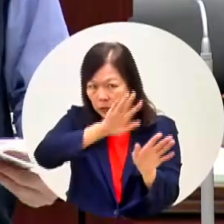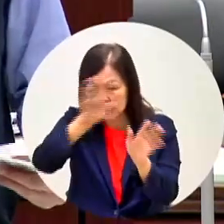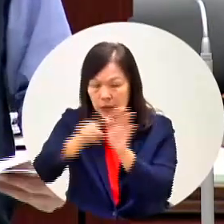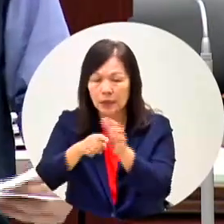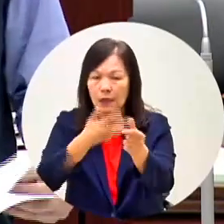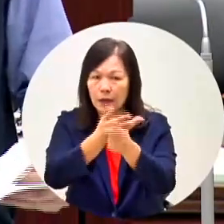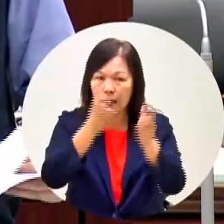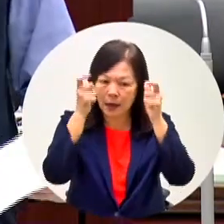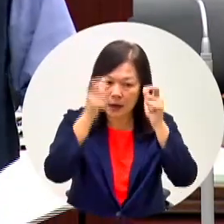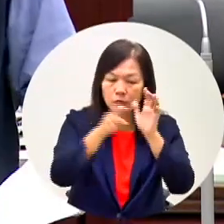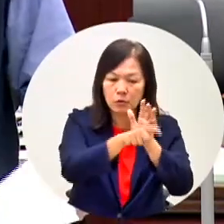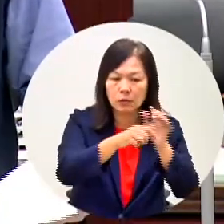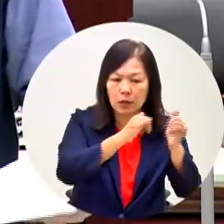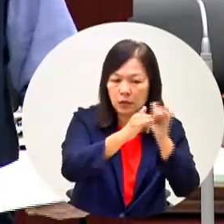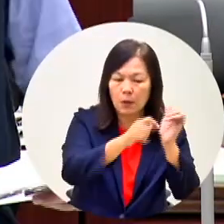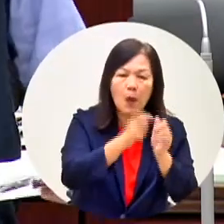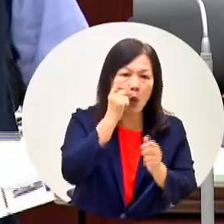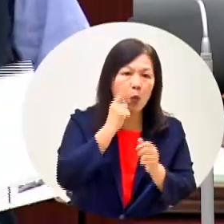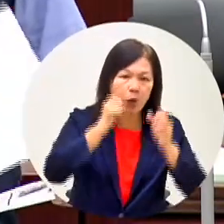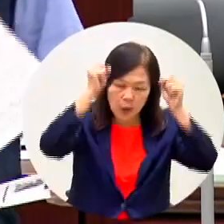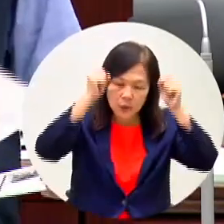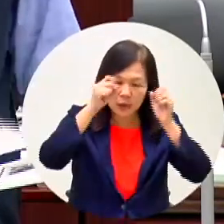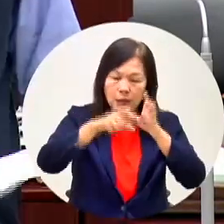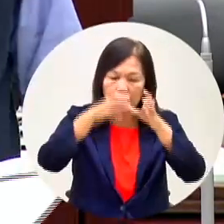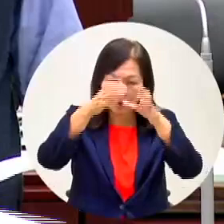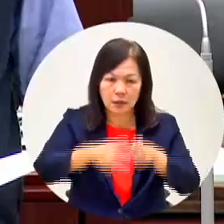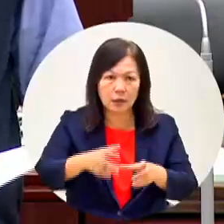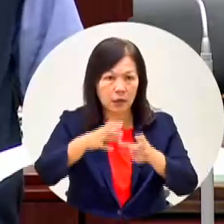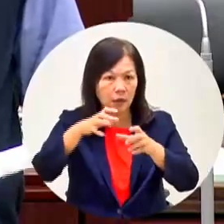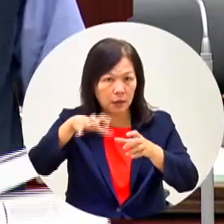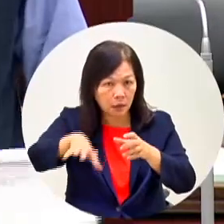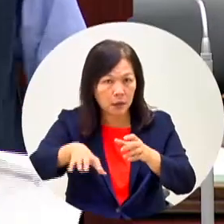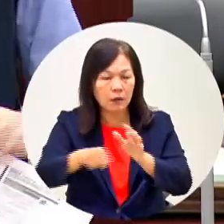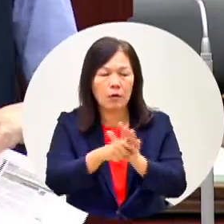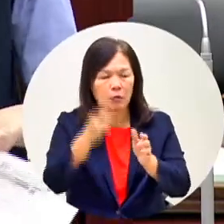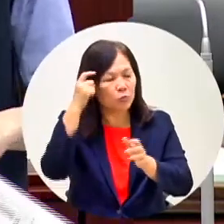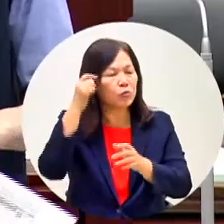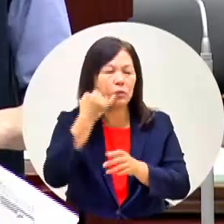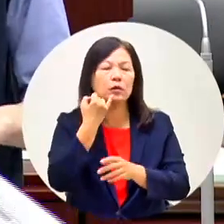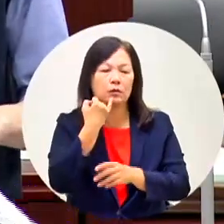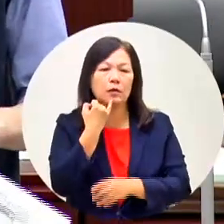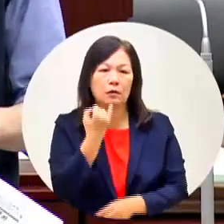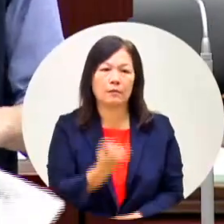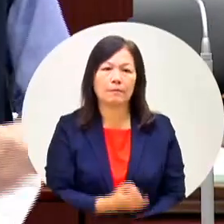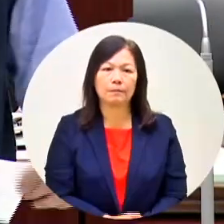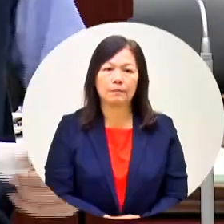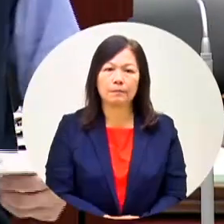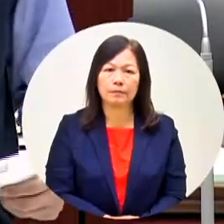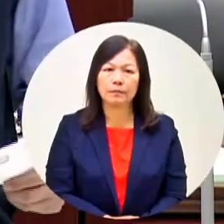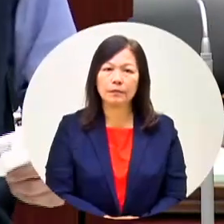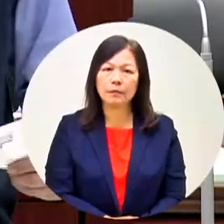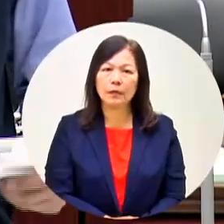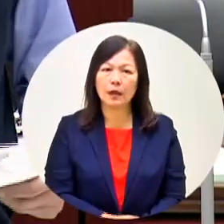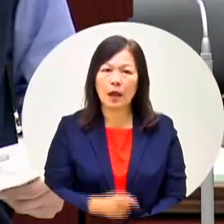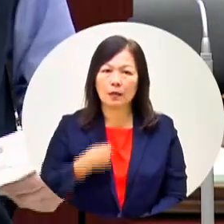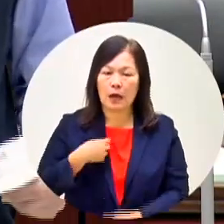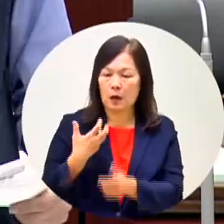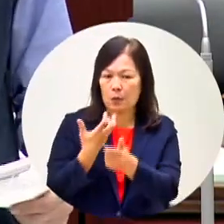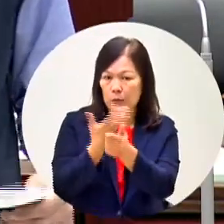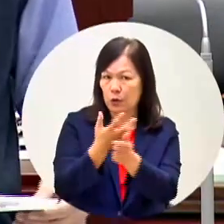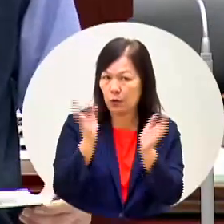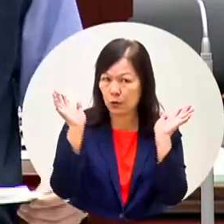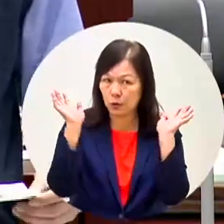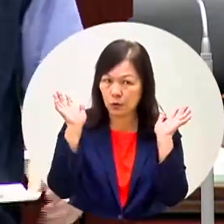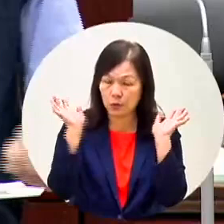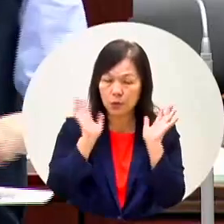些运动中心，我想这样子是具有可行性的。托育中心，我们应该市政府这边一定要来全力